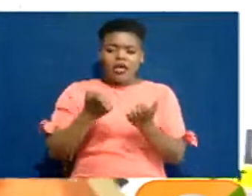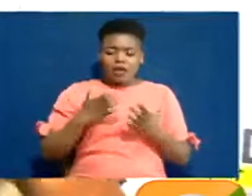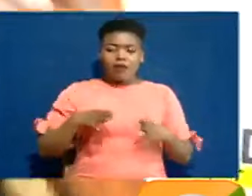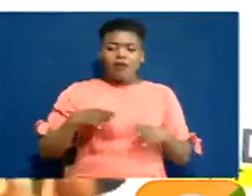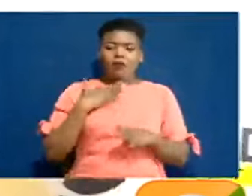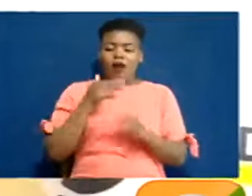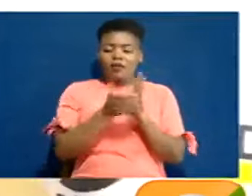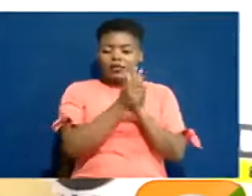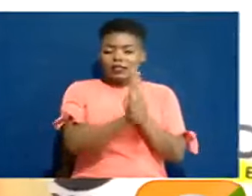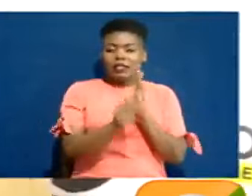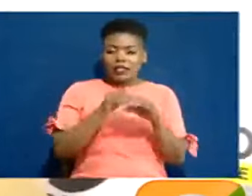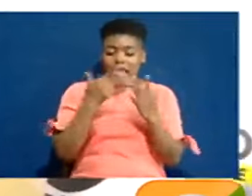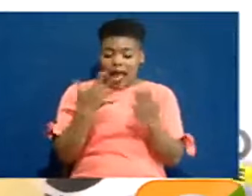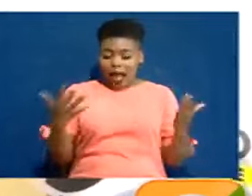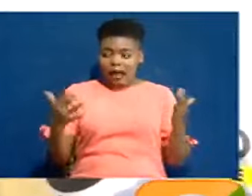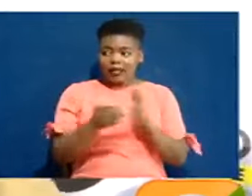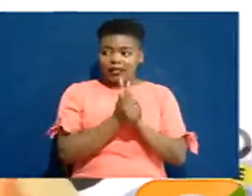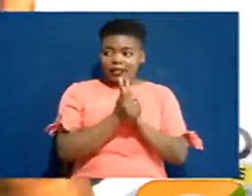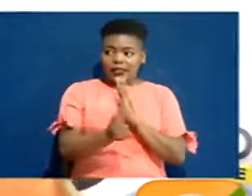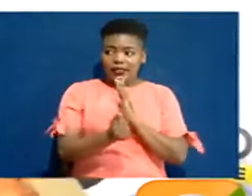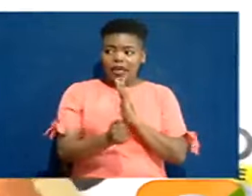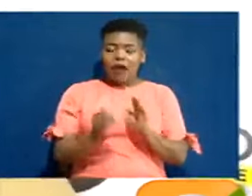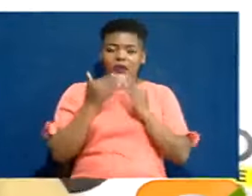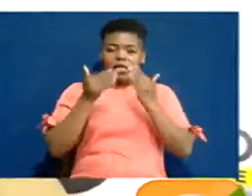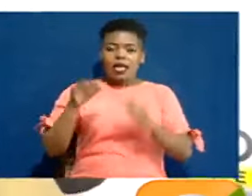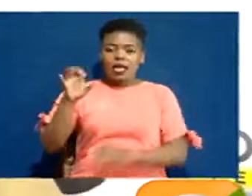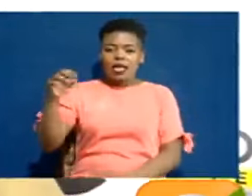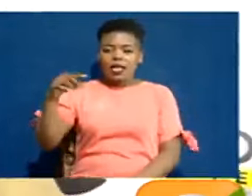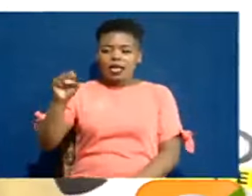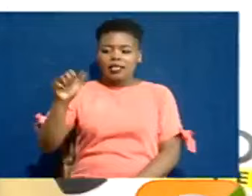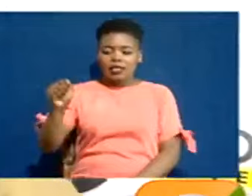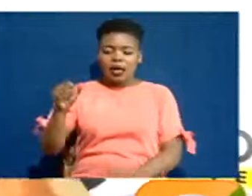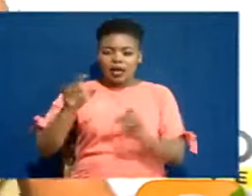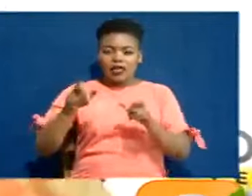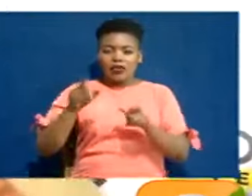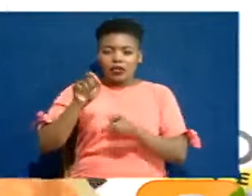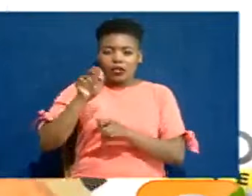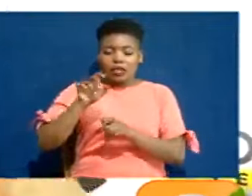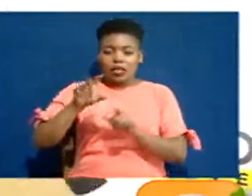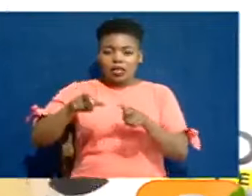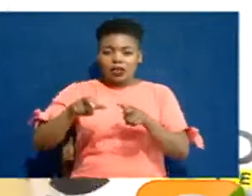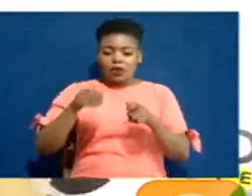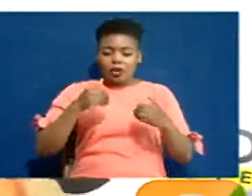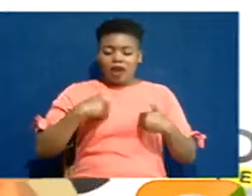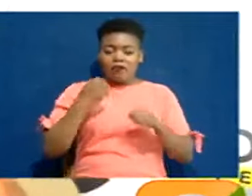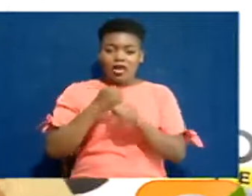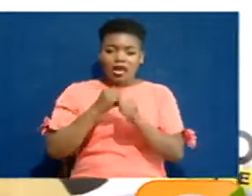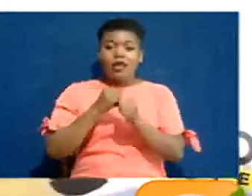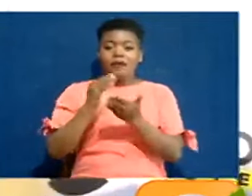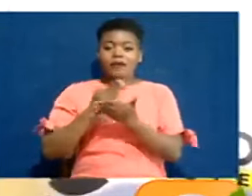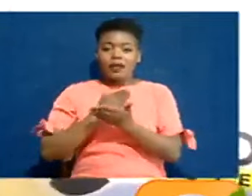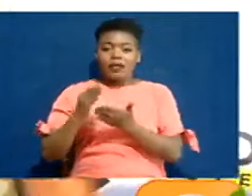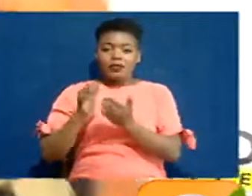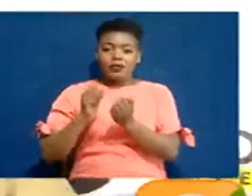na skills, na tunashukuru Egesa FM kwa sababu tumefanya awamu ya 15 sasa. Leo ilikuwa ni